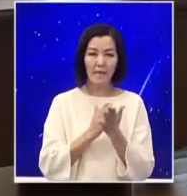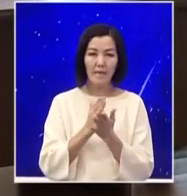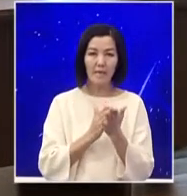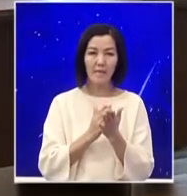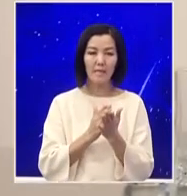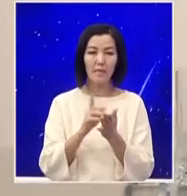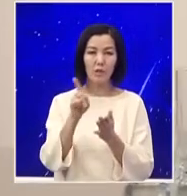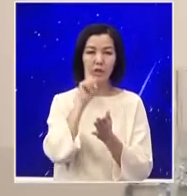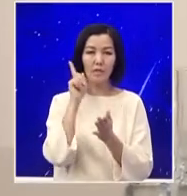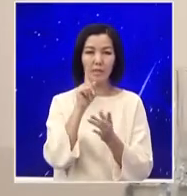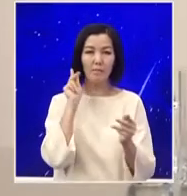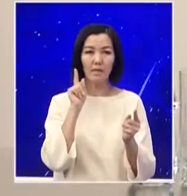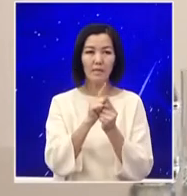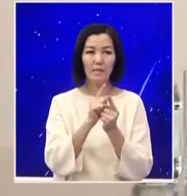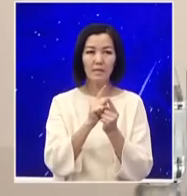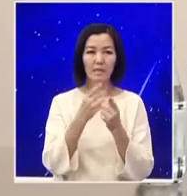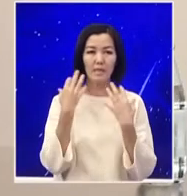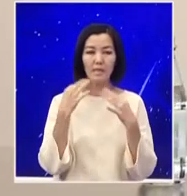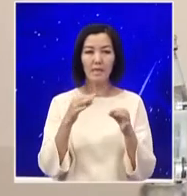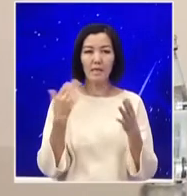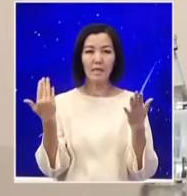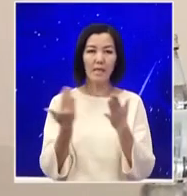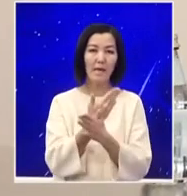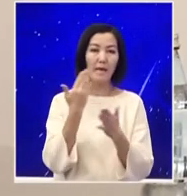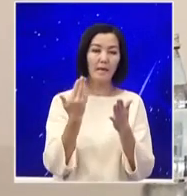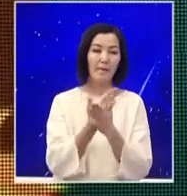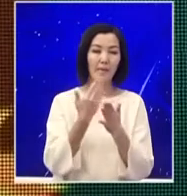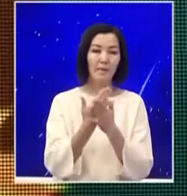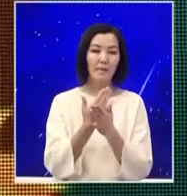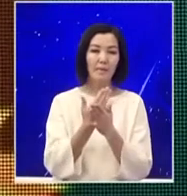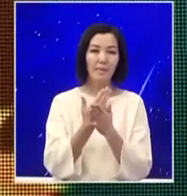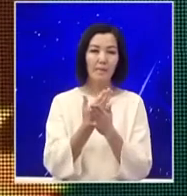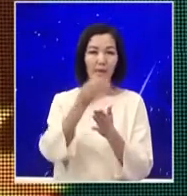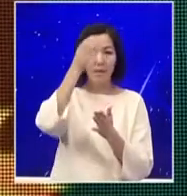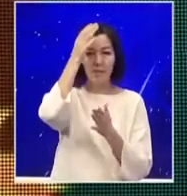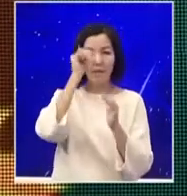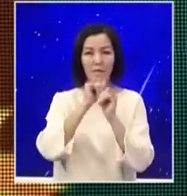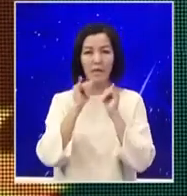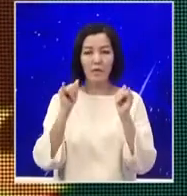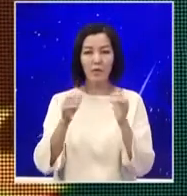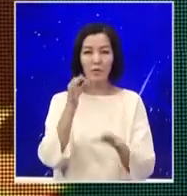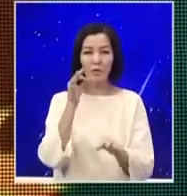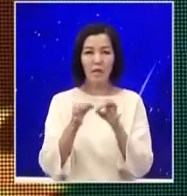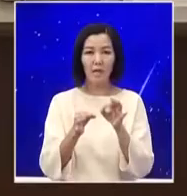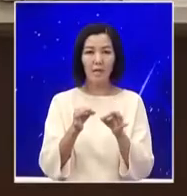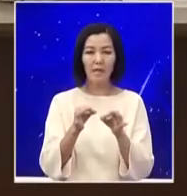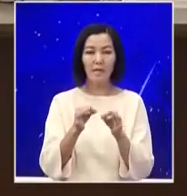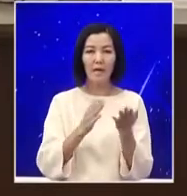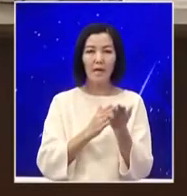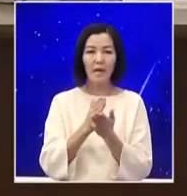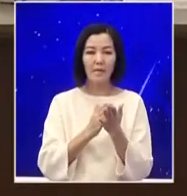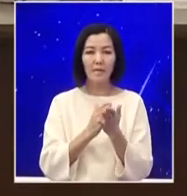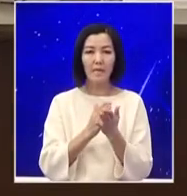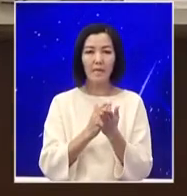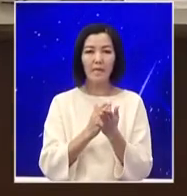құрды. Білім беру саласындағы жаңашылдықты меңгеру мен біліктілікті арттыру жолдарын талқылады. Көпті көрген